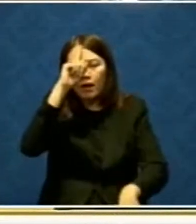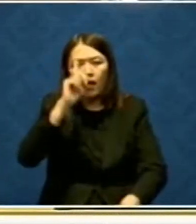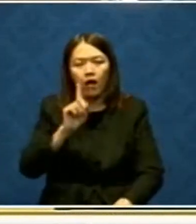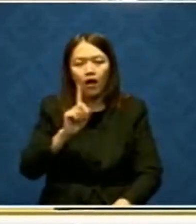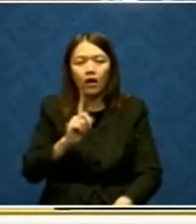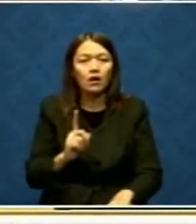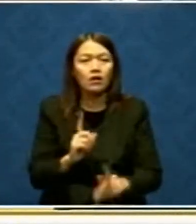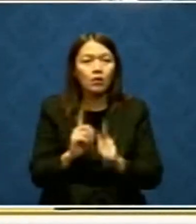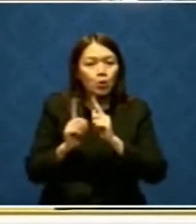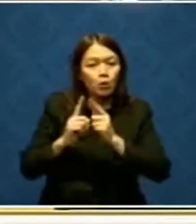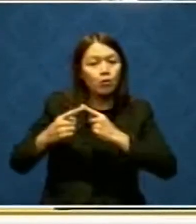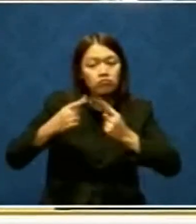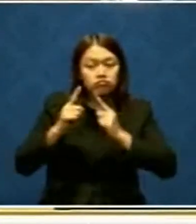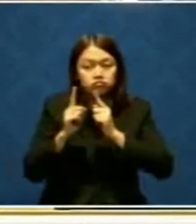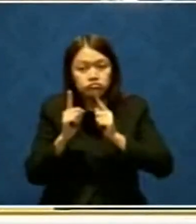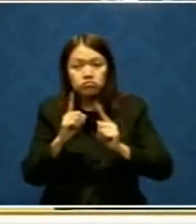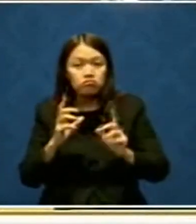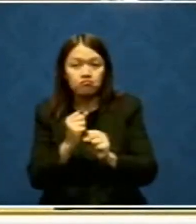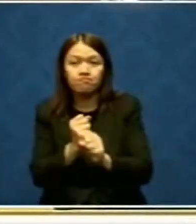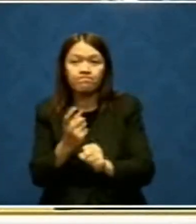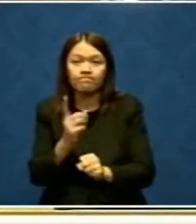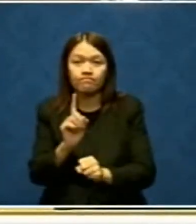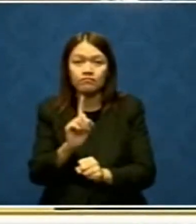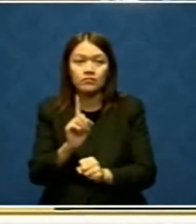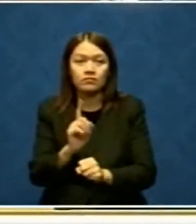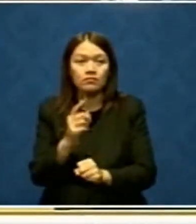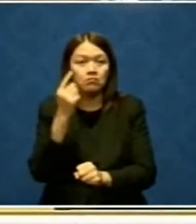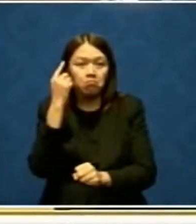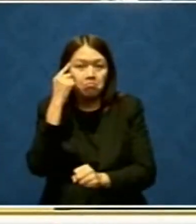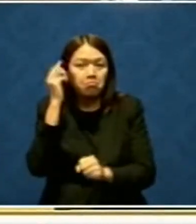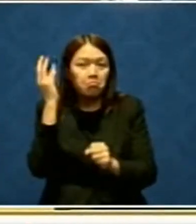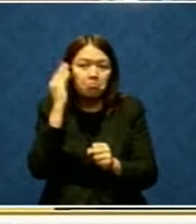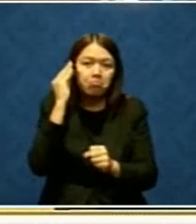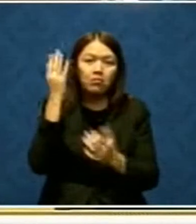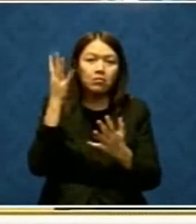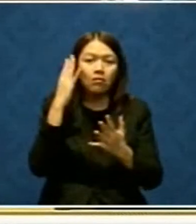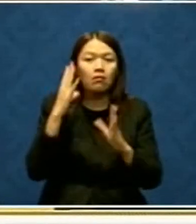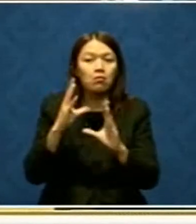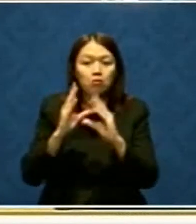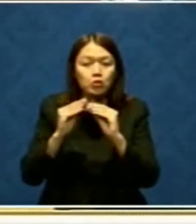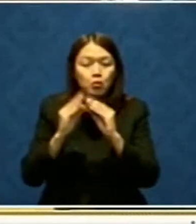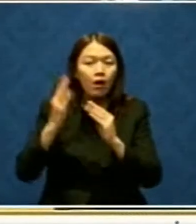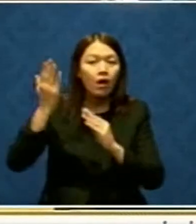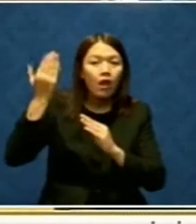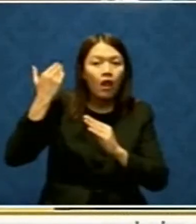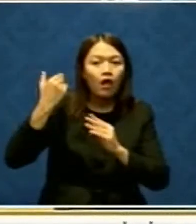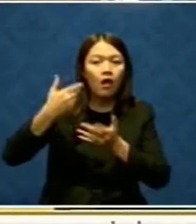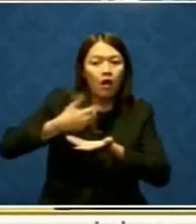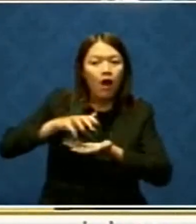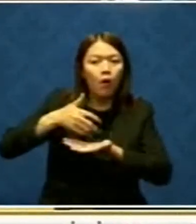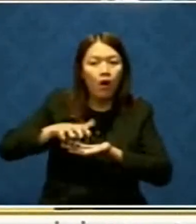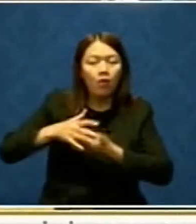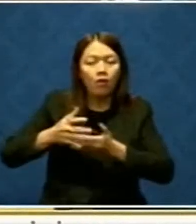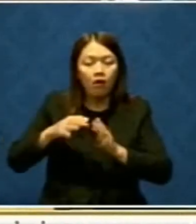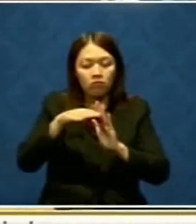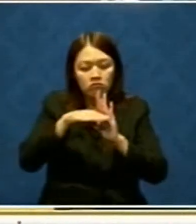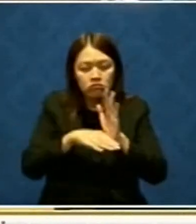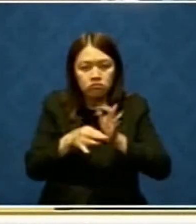เป็นยังไงบ้างครับเจรจาแล้วได้ความว่ายังไงบ้างครับผมไม่เห็นรู้เรื่องเลยครับประชุมครม.ที่ผ่านมาท่านก็ไม่เห็นเอาเรื่องนี้เข้าไปคุ